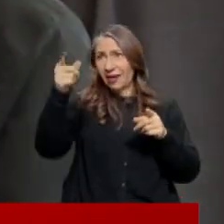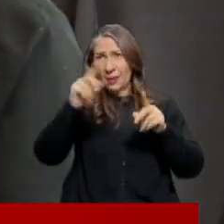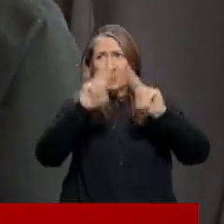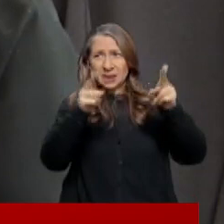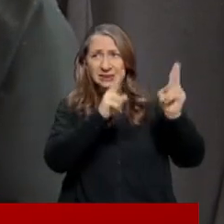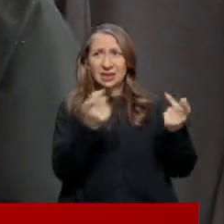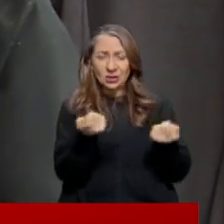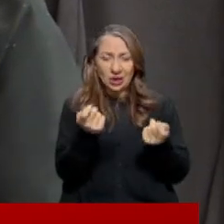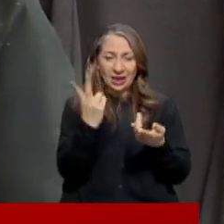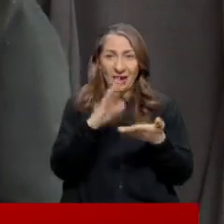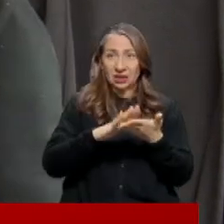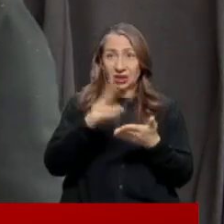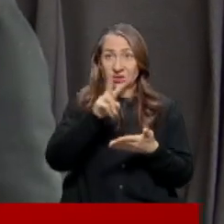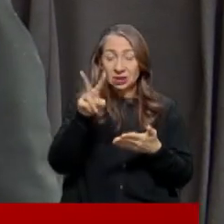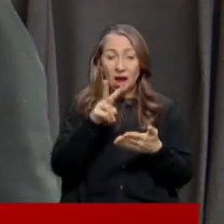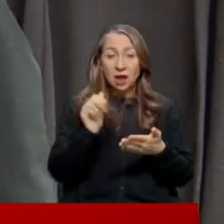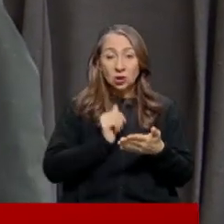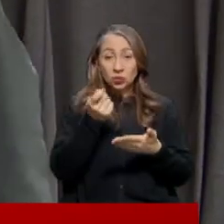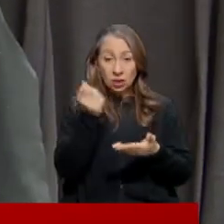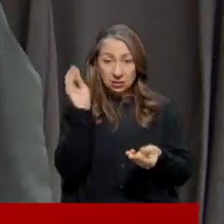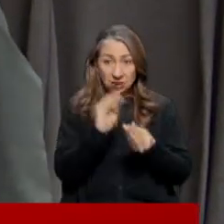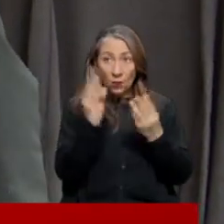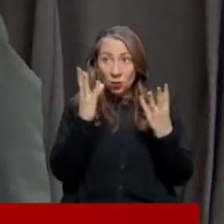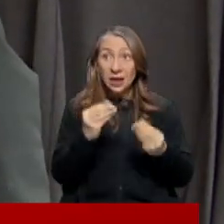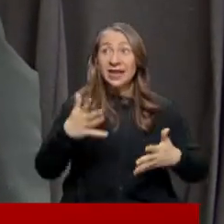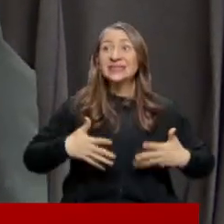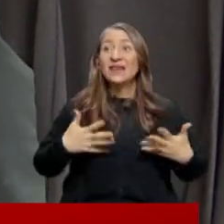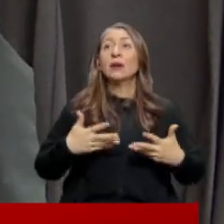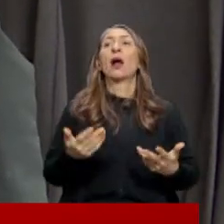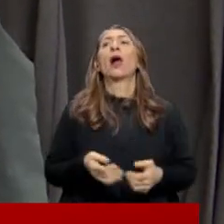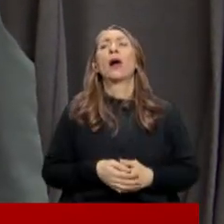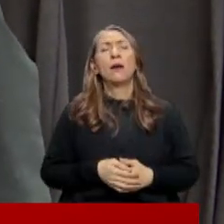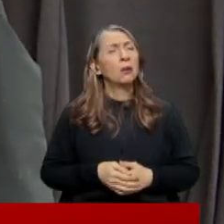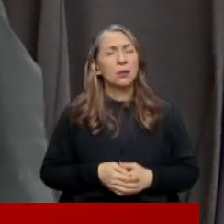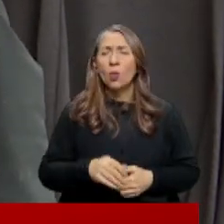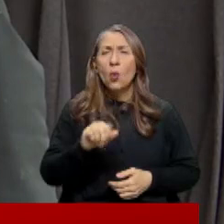mağazalarda çalışan iki arkadaş. Asgari ücrete zam geldiğinde sevinemediler bile,